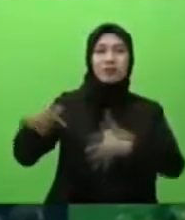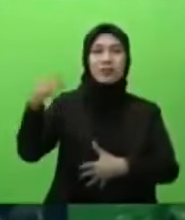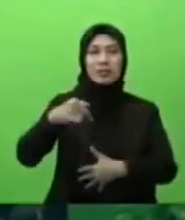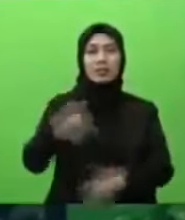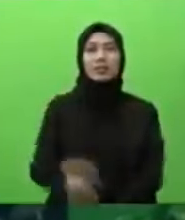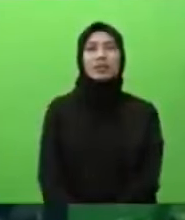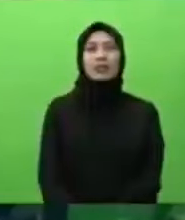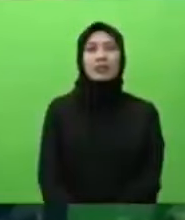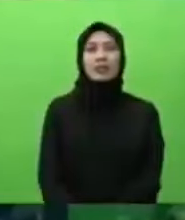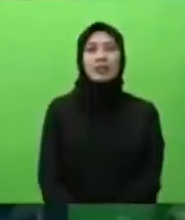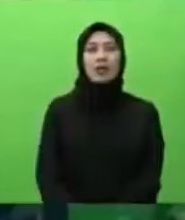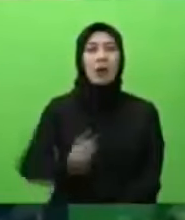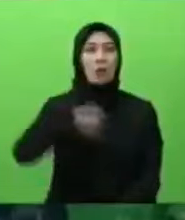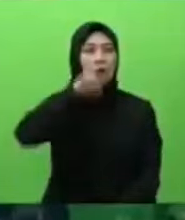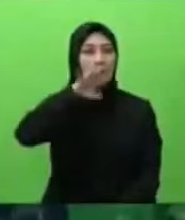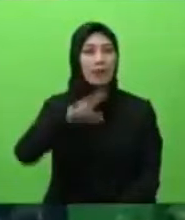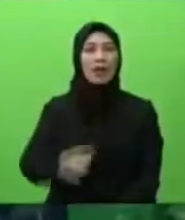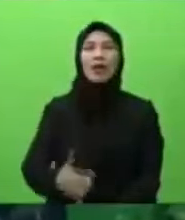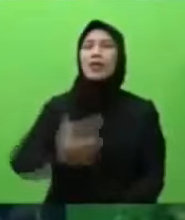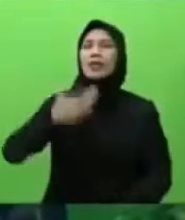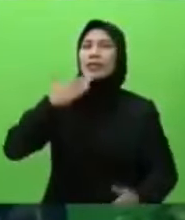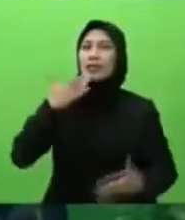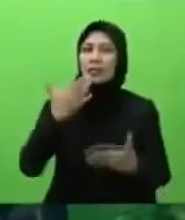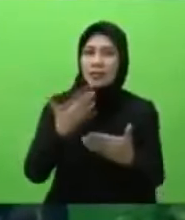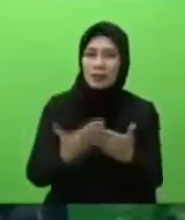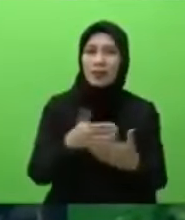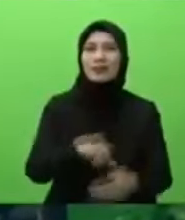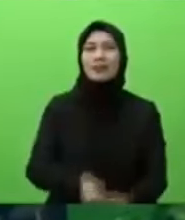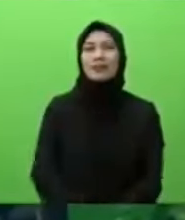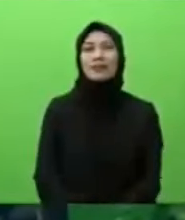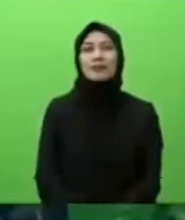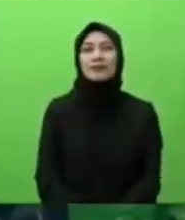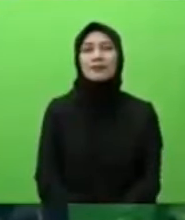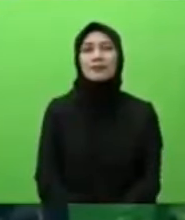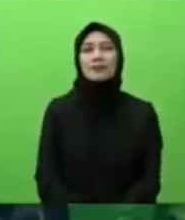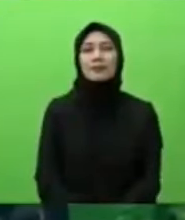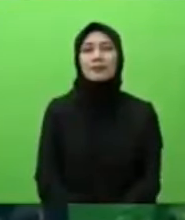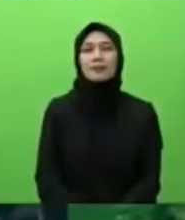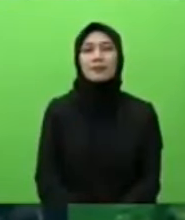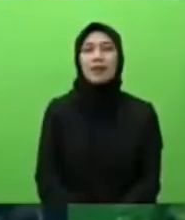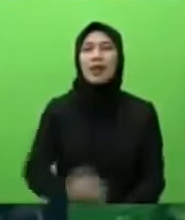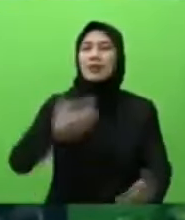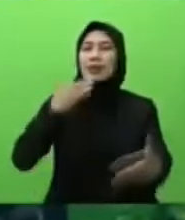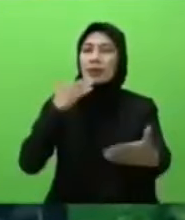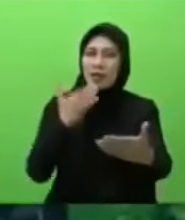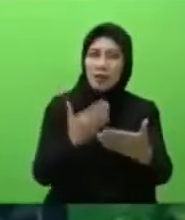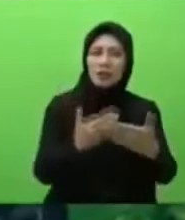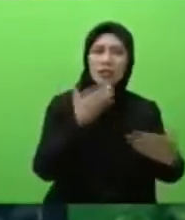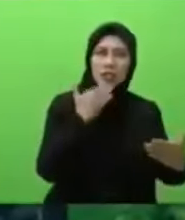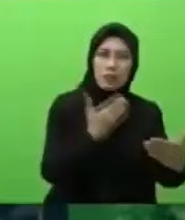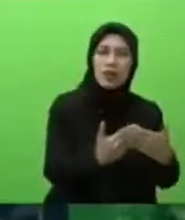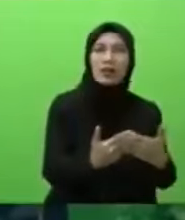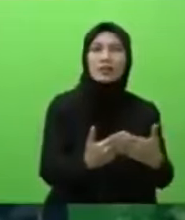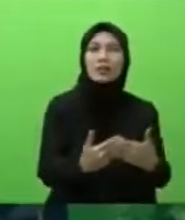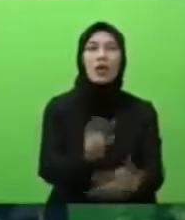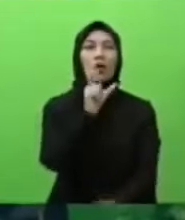menyampaikan Terima kasih khusus yang sedalam-dalamnya atas kehadiran bapak